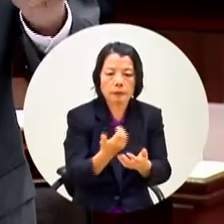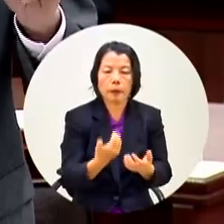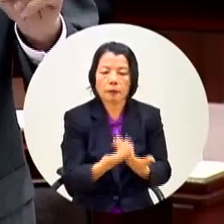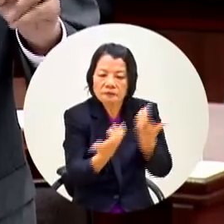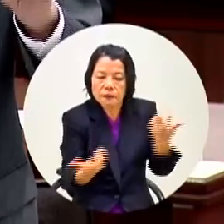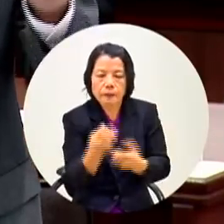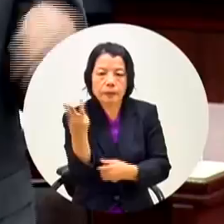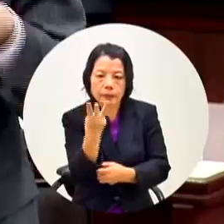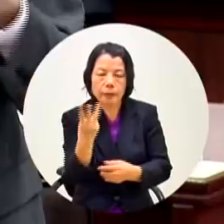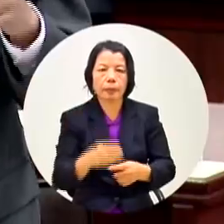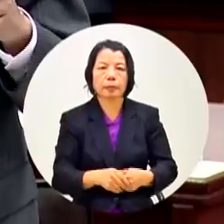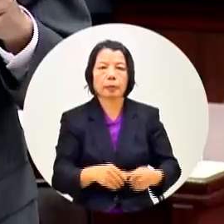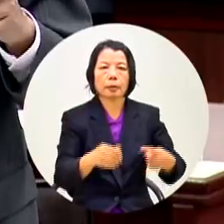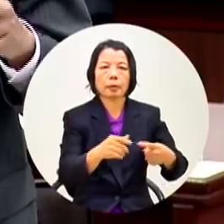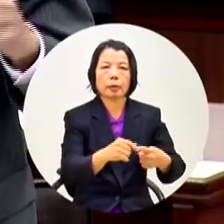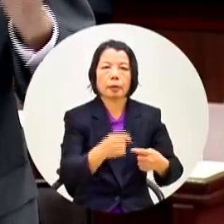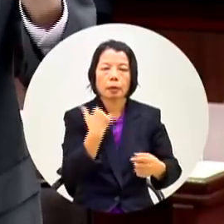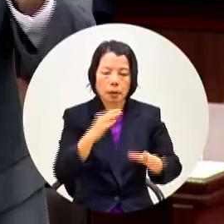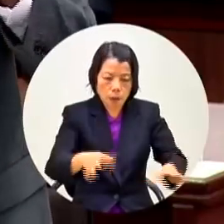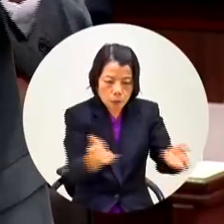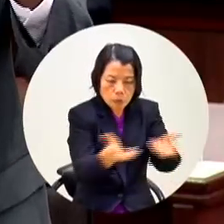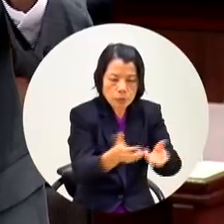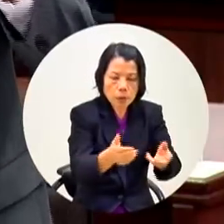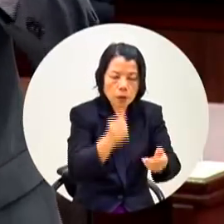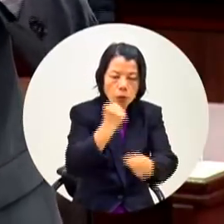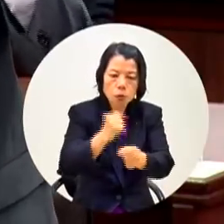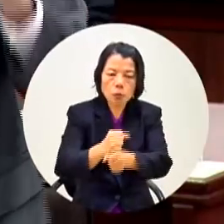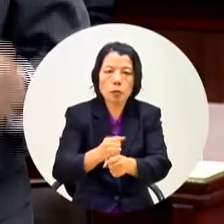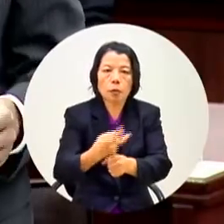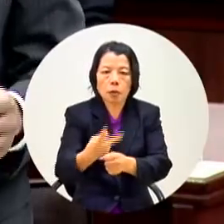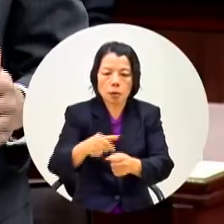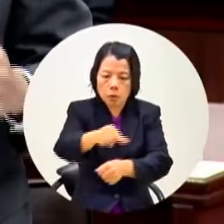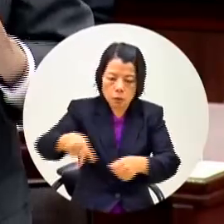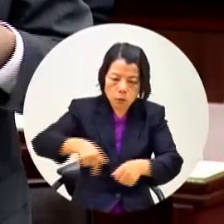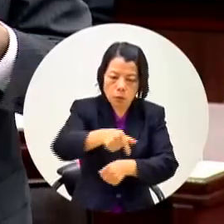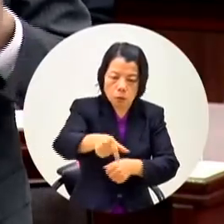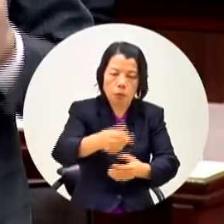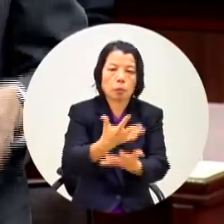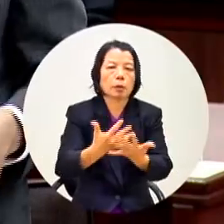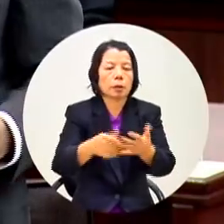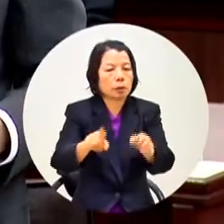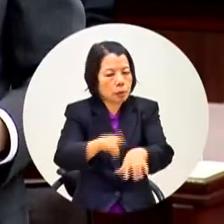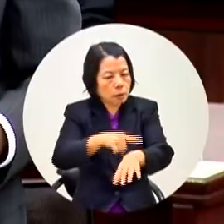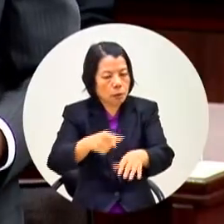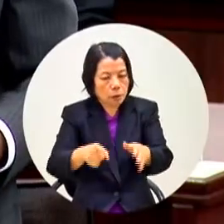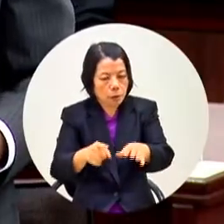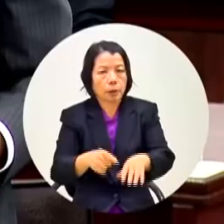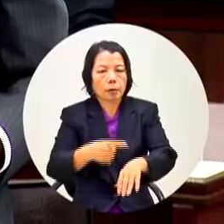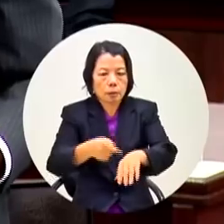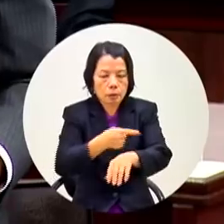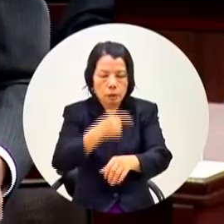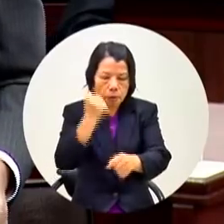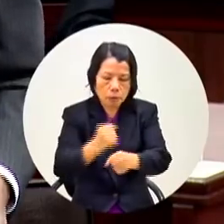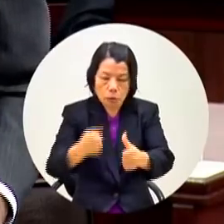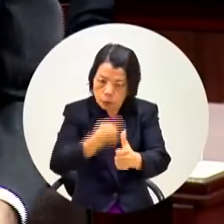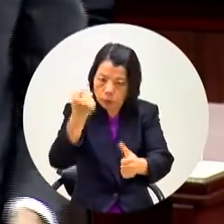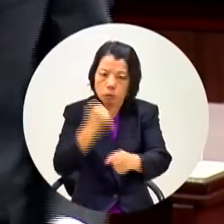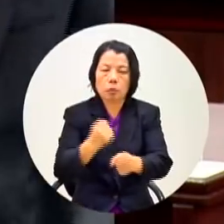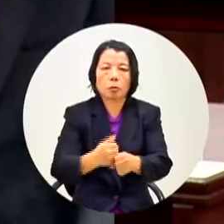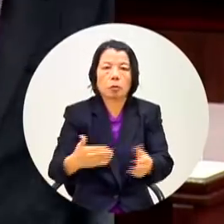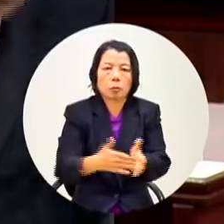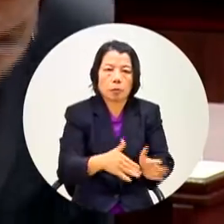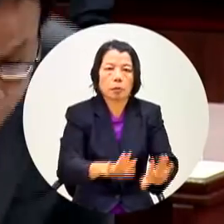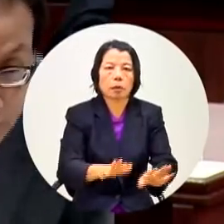我做成第二阶 U 型路网先形成，第三阶就是属于比较争议路段，我们会在年底前来提修正计划。谢谢。